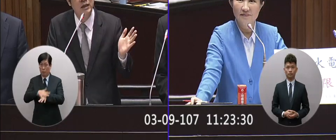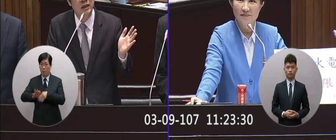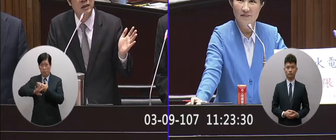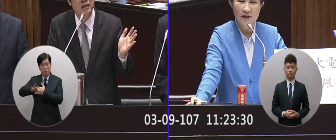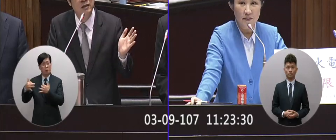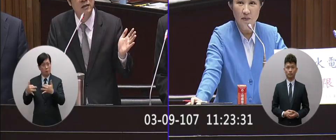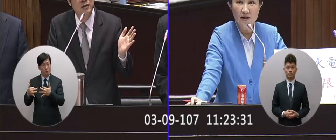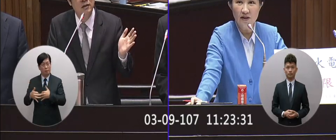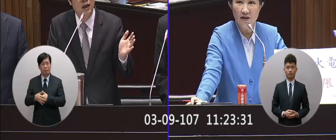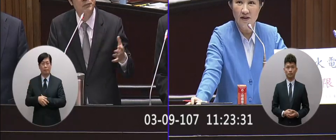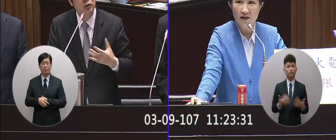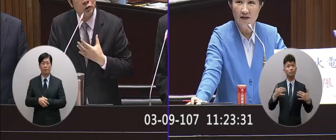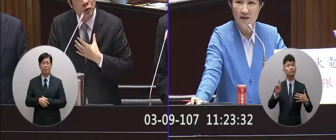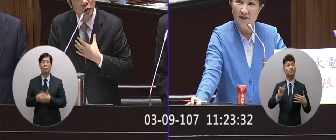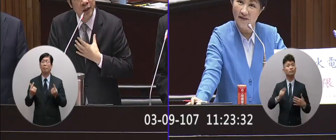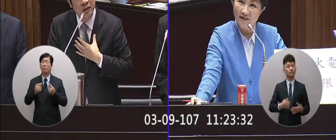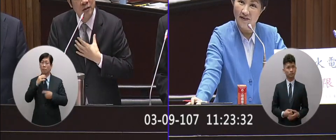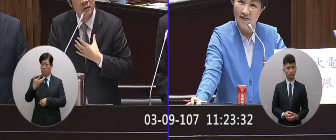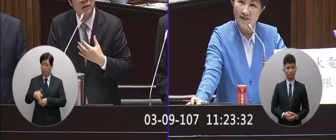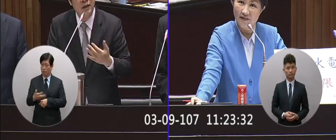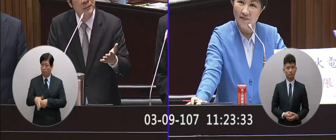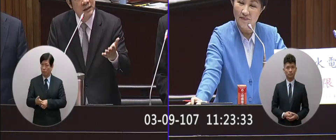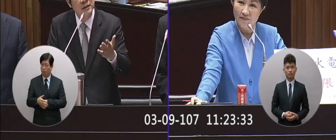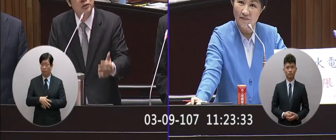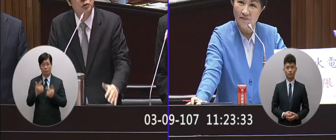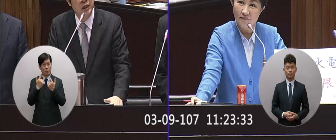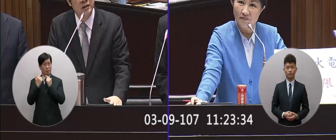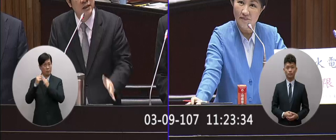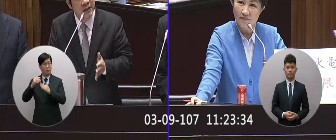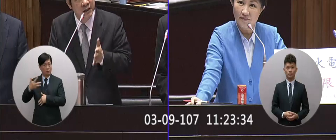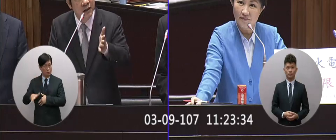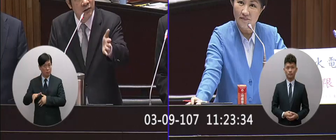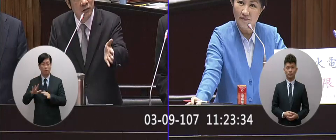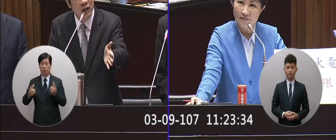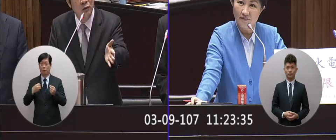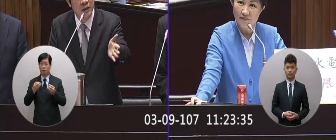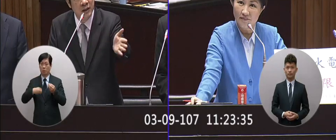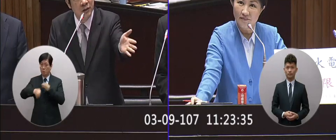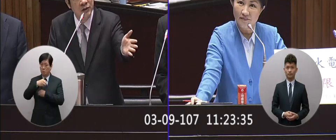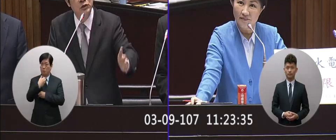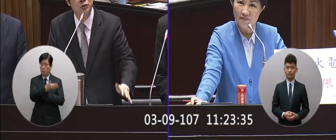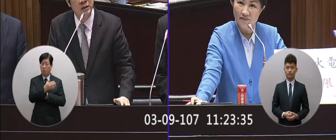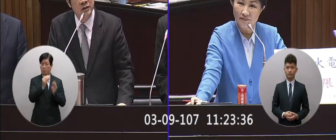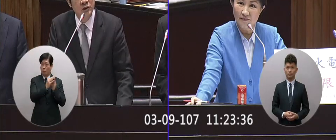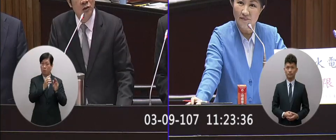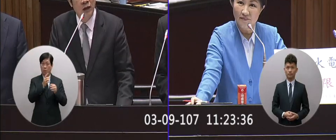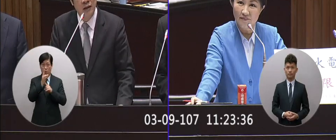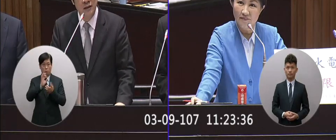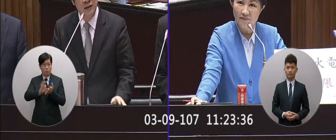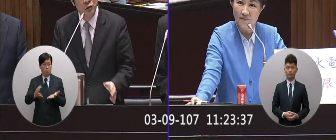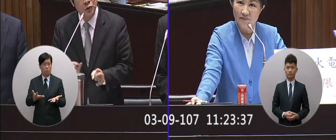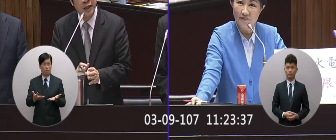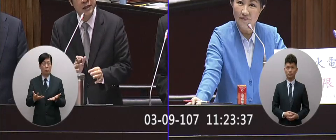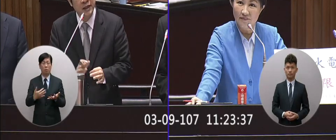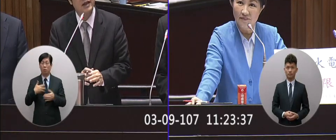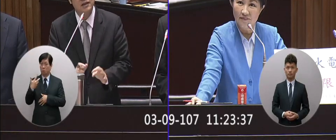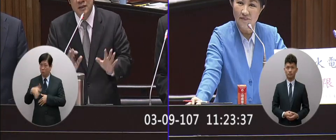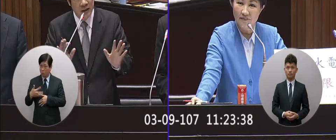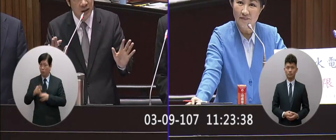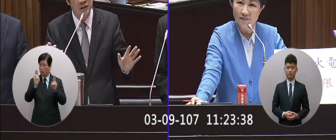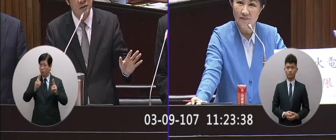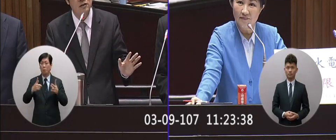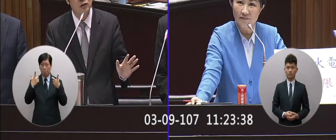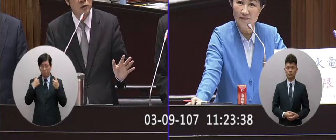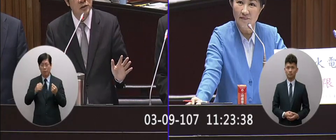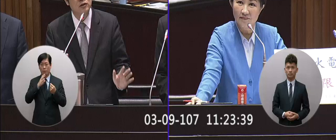其他的问题。 什么问题？ 好比说水，台北市的水现在也调到桃园，调到新竹市使用啊。水电